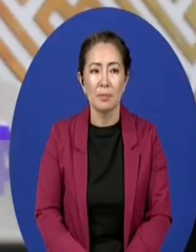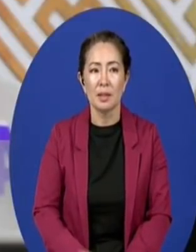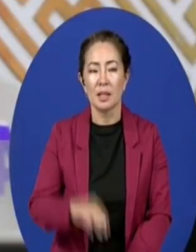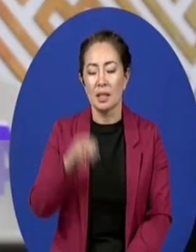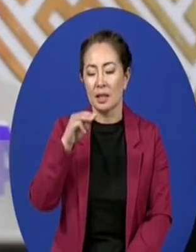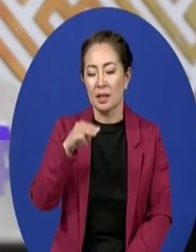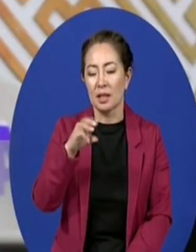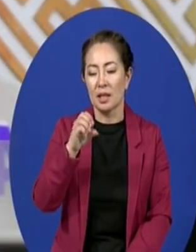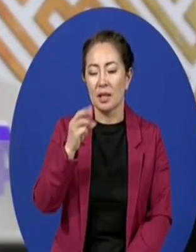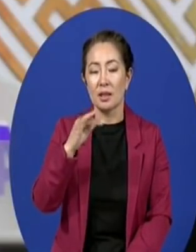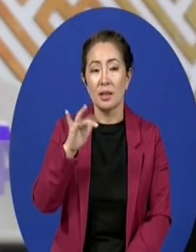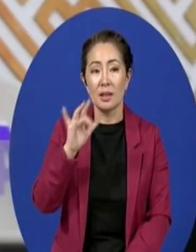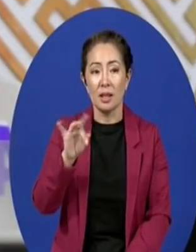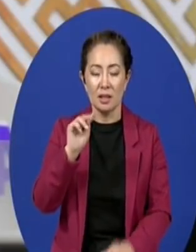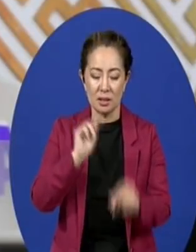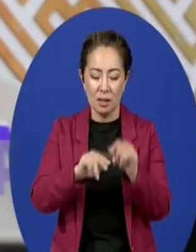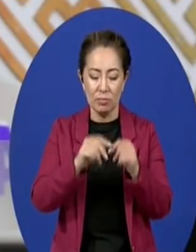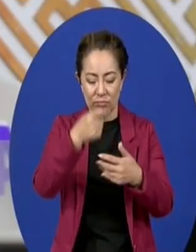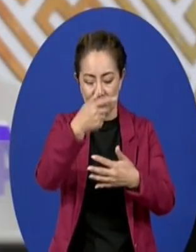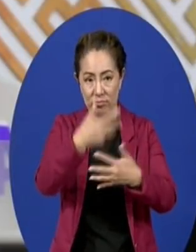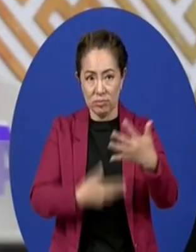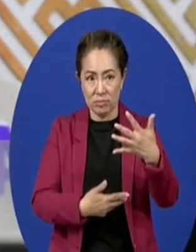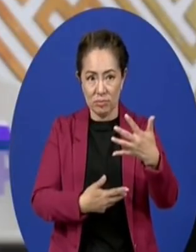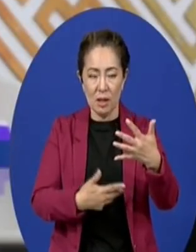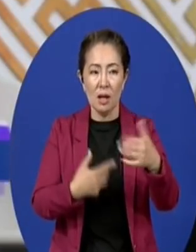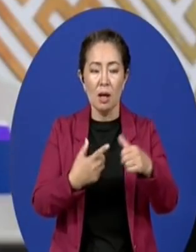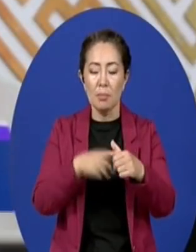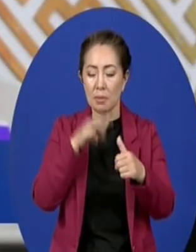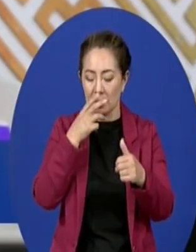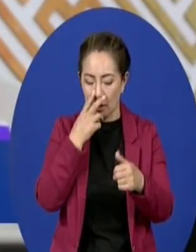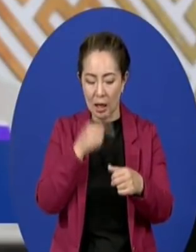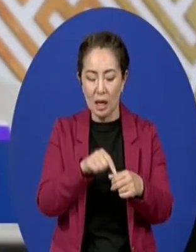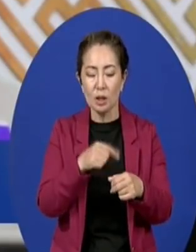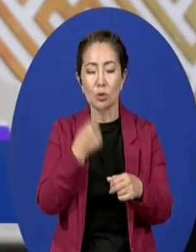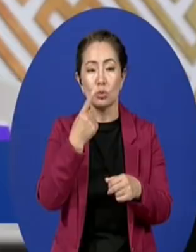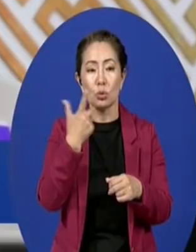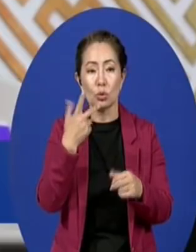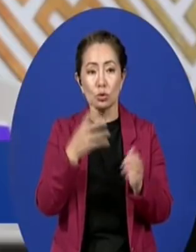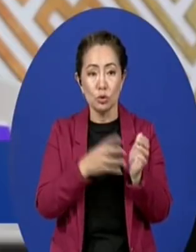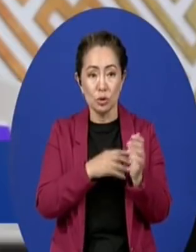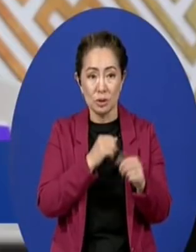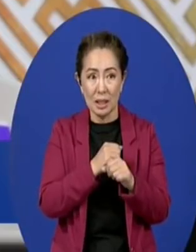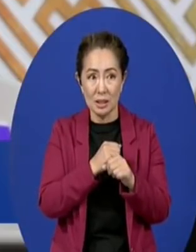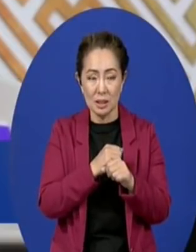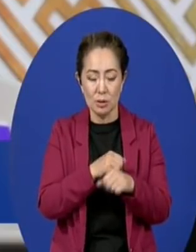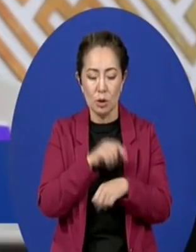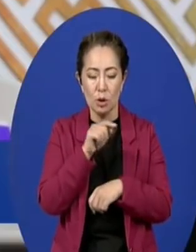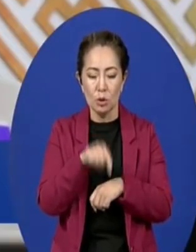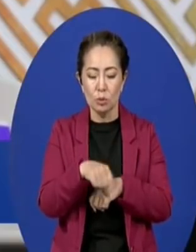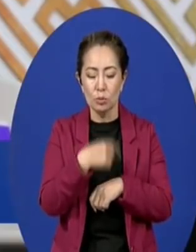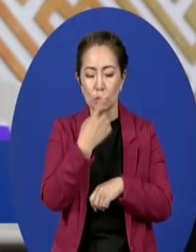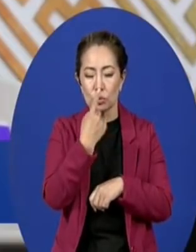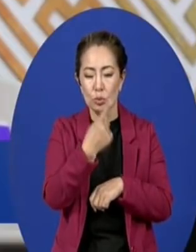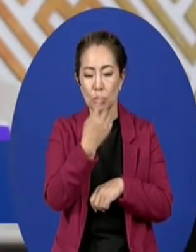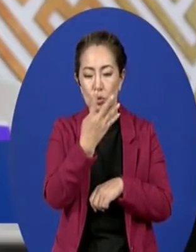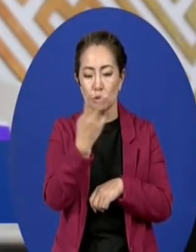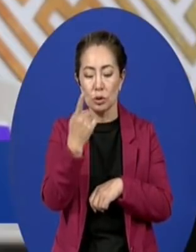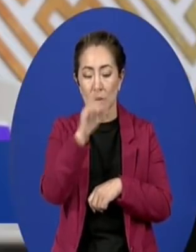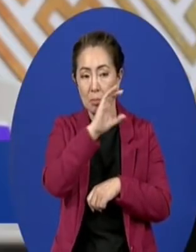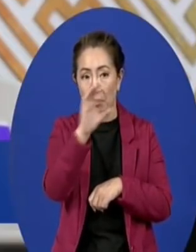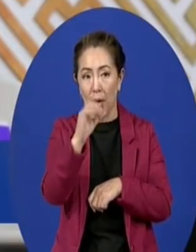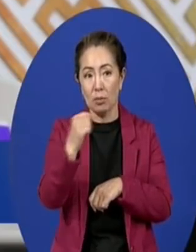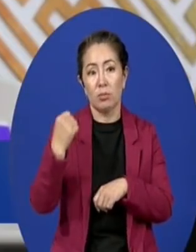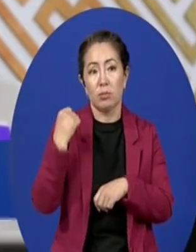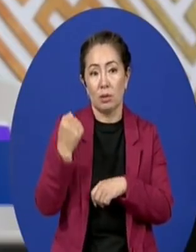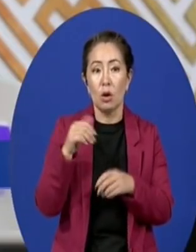Тендерт шалгарсан оролцогчдын мэдээллийг танилцуулахад нийт 139 ажил дээр бол нийт 141 аж ахуй нэгж байгууллага шалгарсан